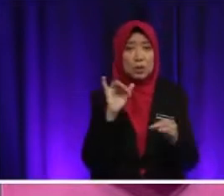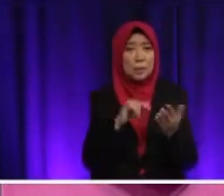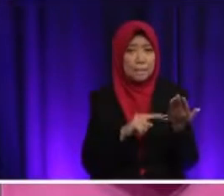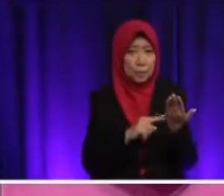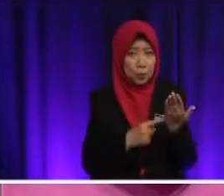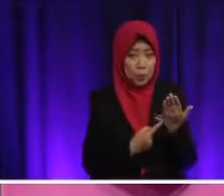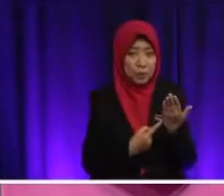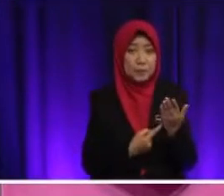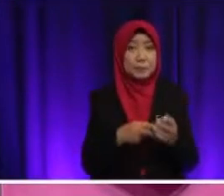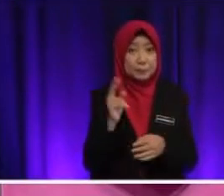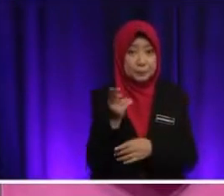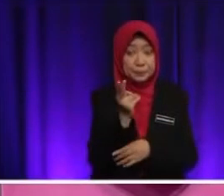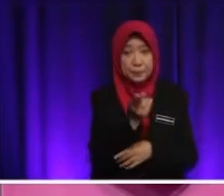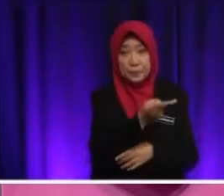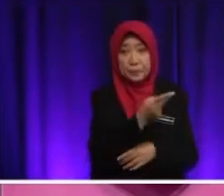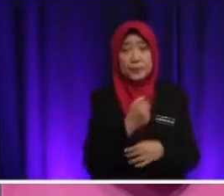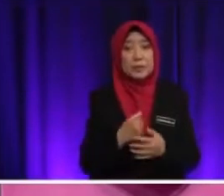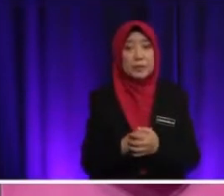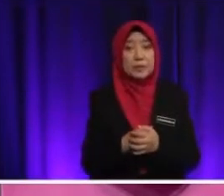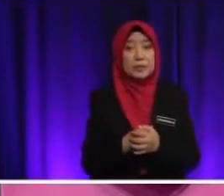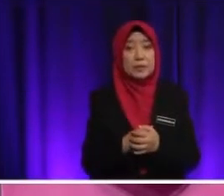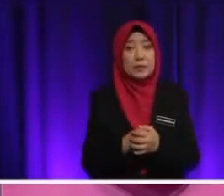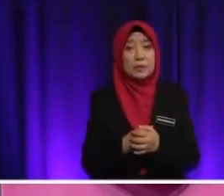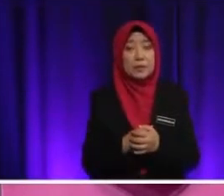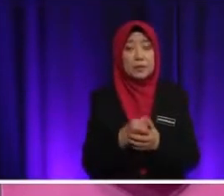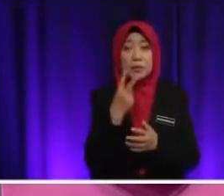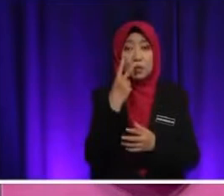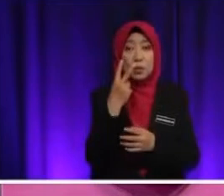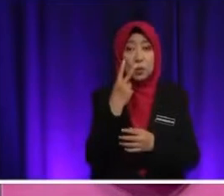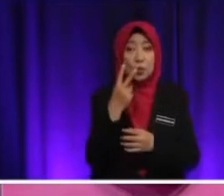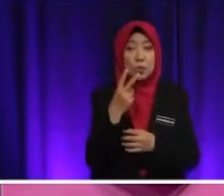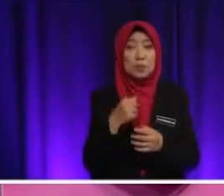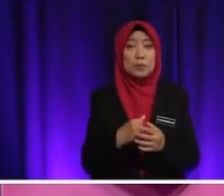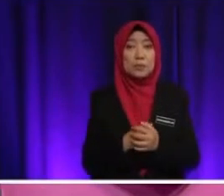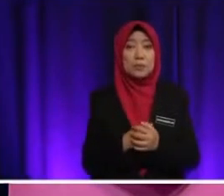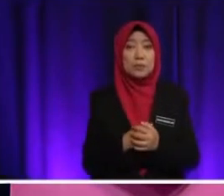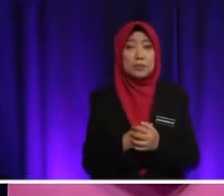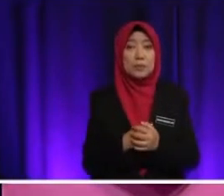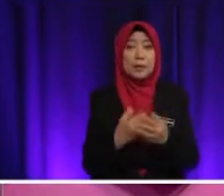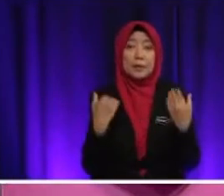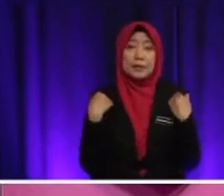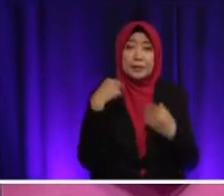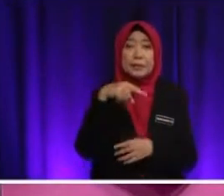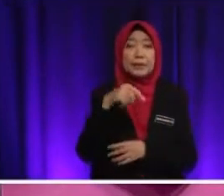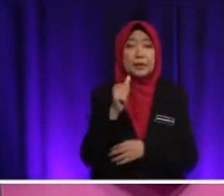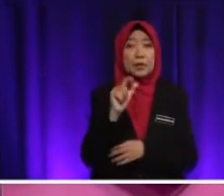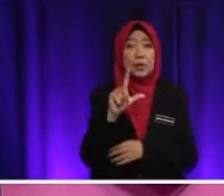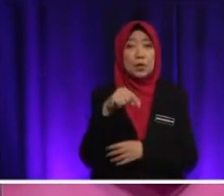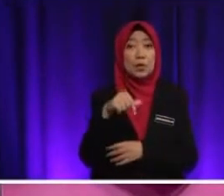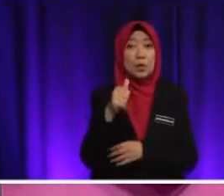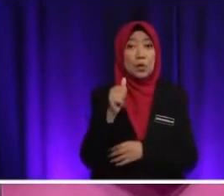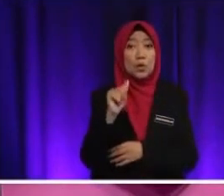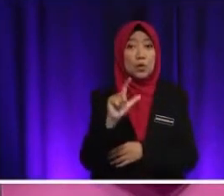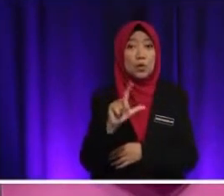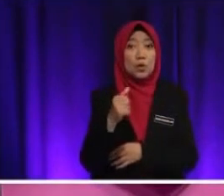Qad khalat min qablikum sunanun. Kita tengok huruf tajwid iaitu dalam qalqalah. Kita ada qalqalah ini, apa maksud qalqalah?